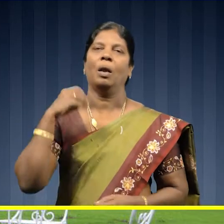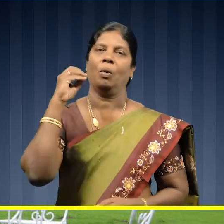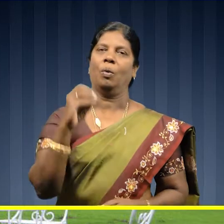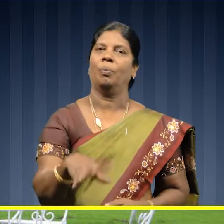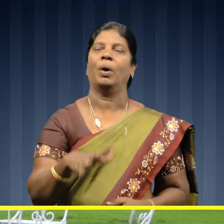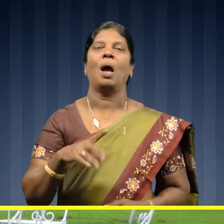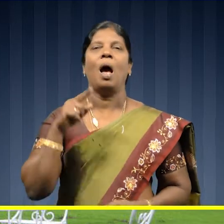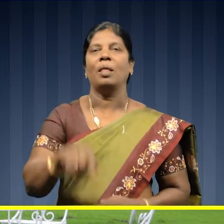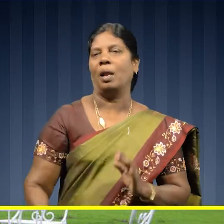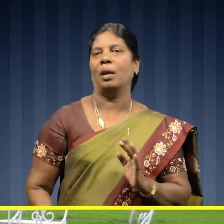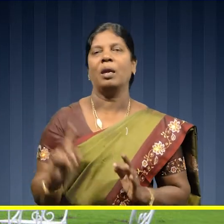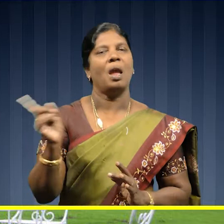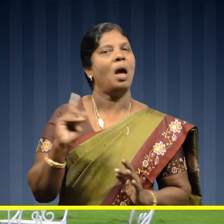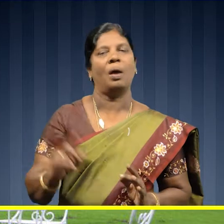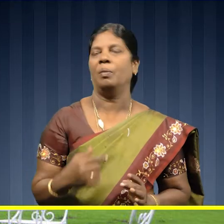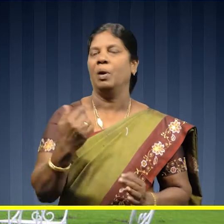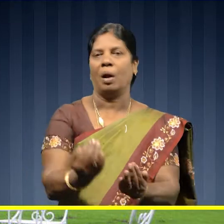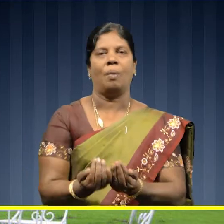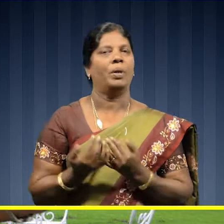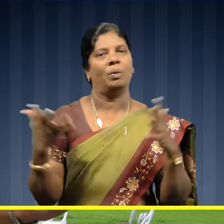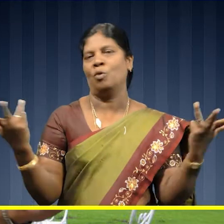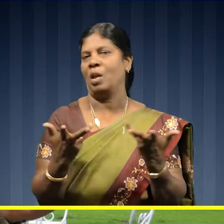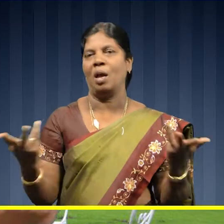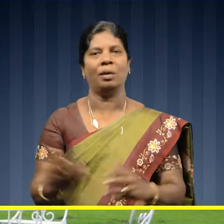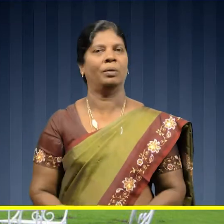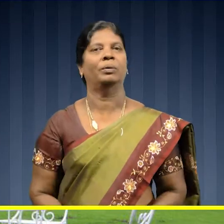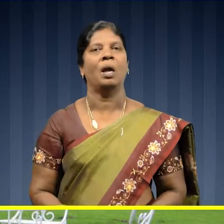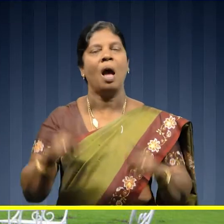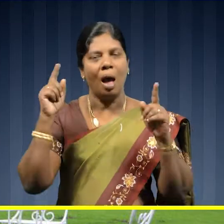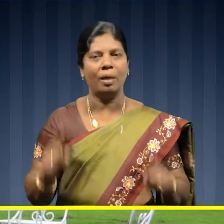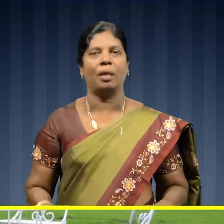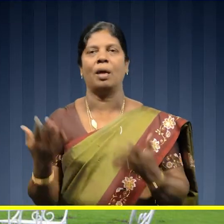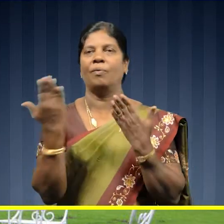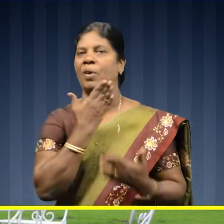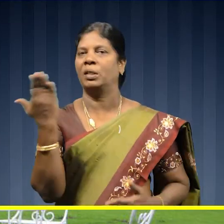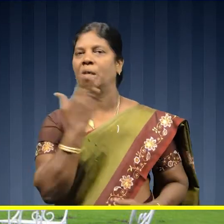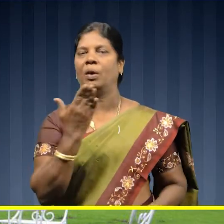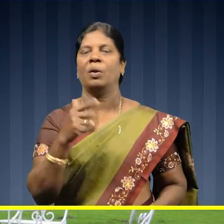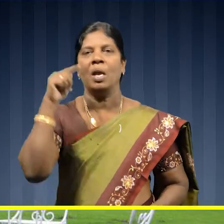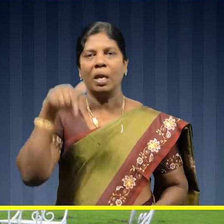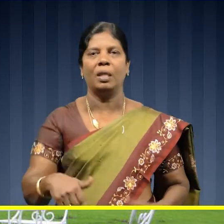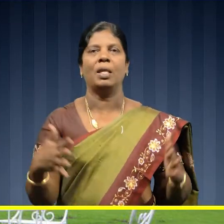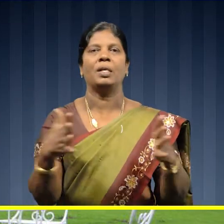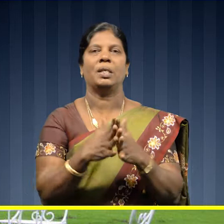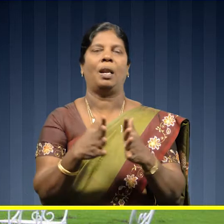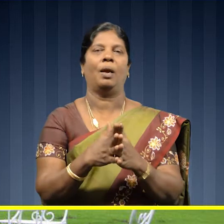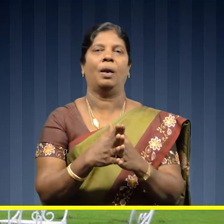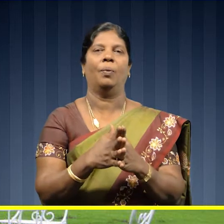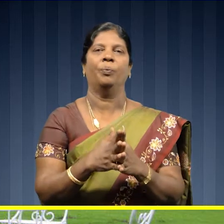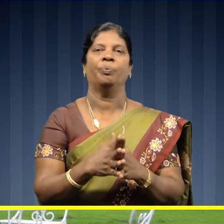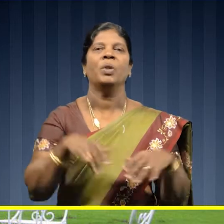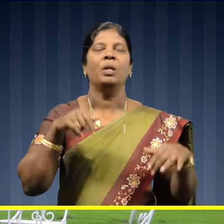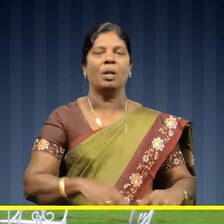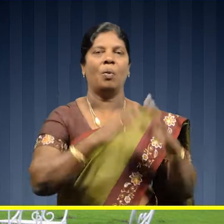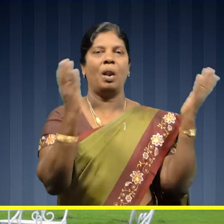கோபாக்கினைக்கு ஆளாவான். அதிலிருந்து அவனை யாரும் காப்பாற்ற முடியாது. அதைத்தான் இங்கே வாசிக்கிறோம், இந்த